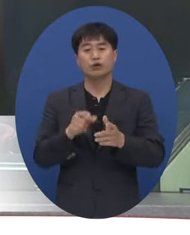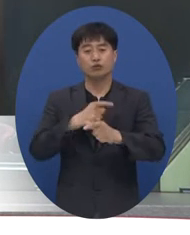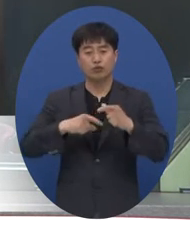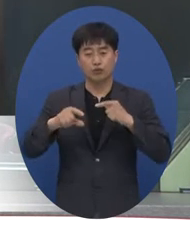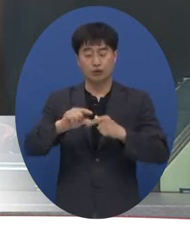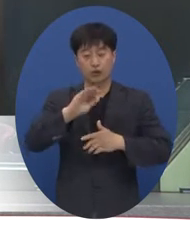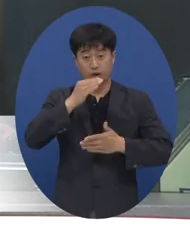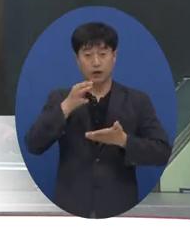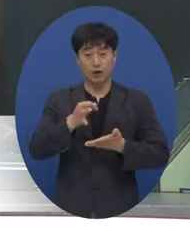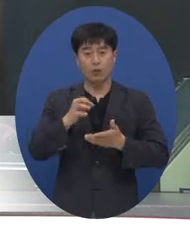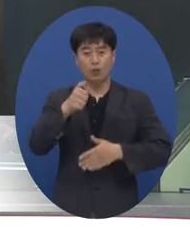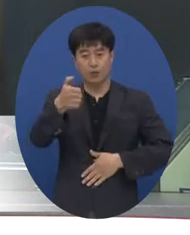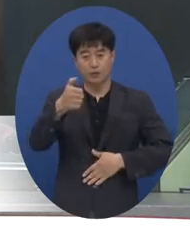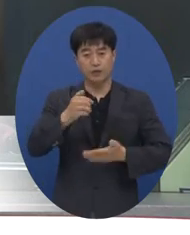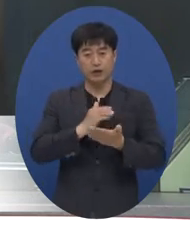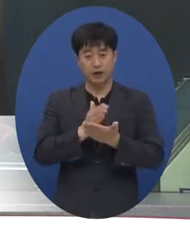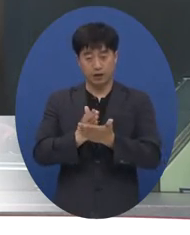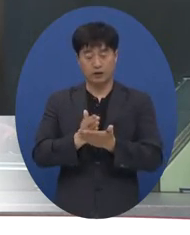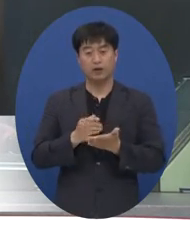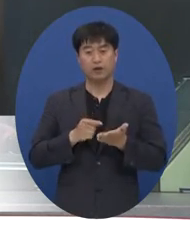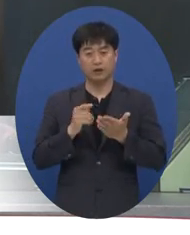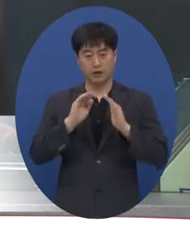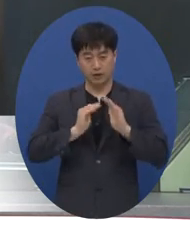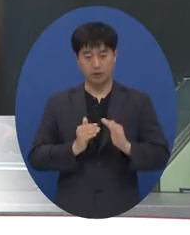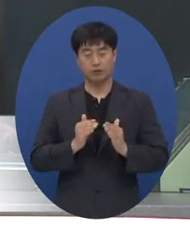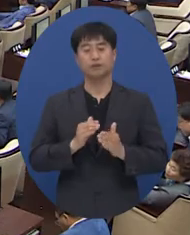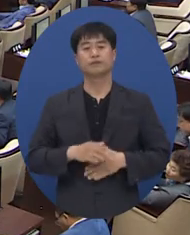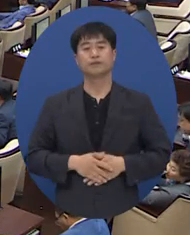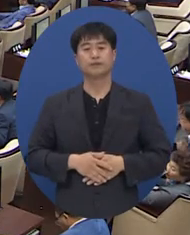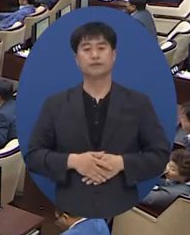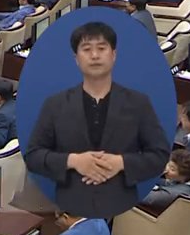예산안 등 50여 개 안건을 다룰 예정입니다.